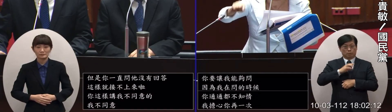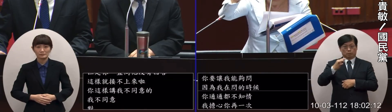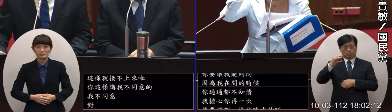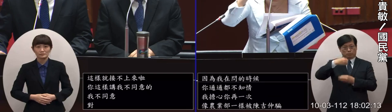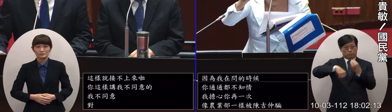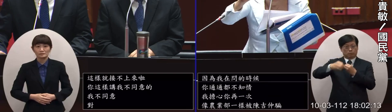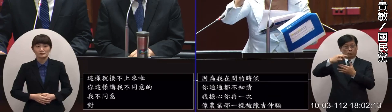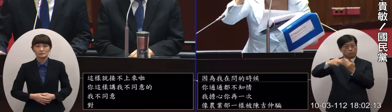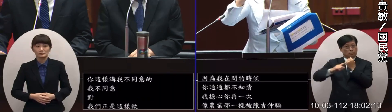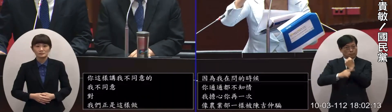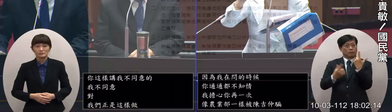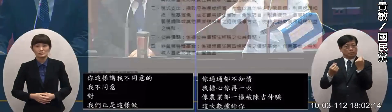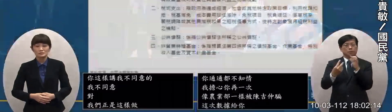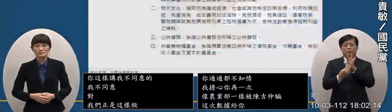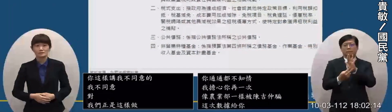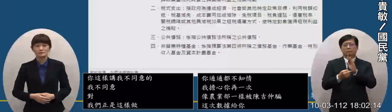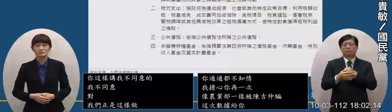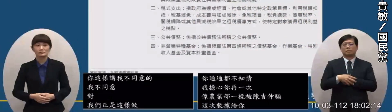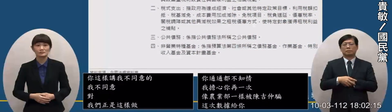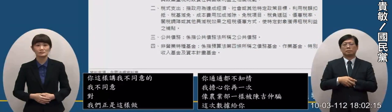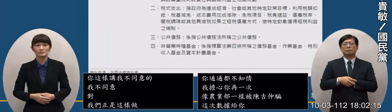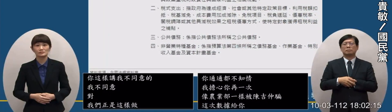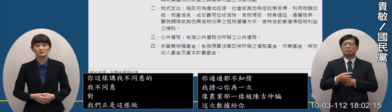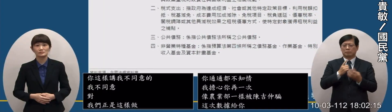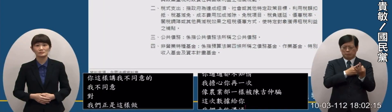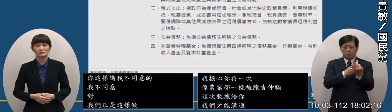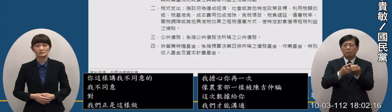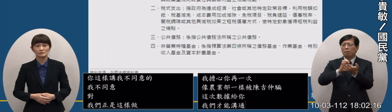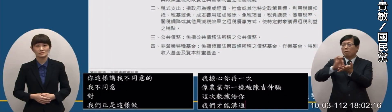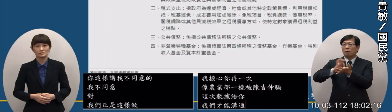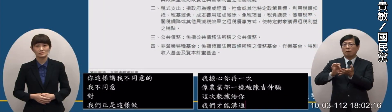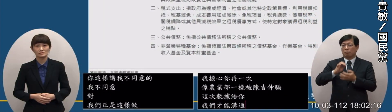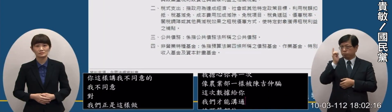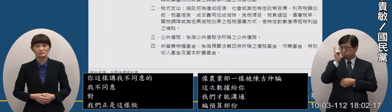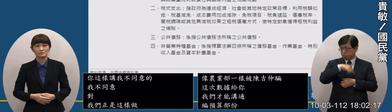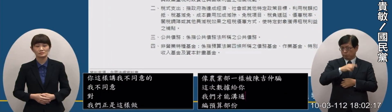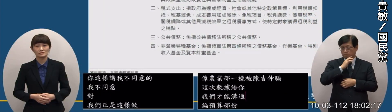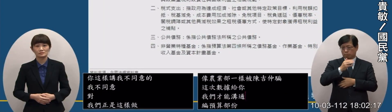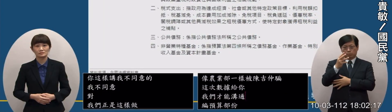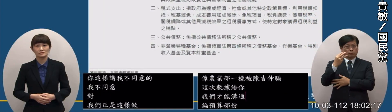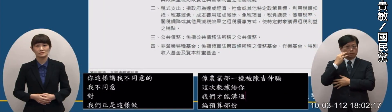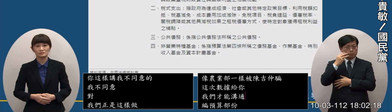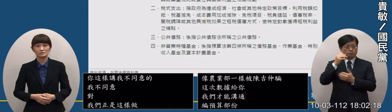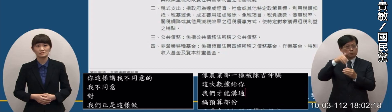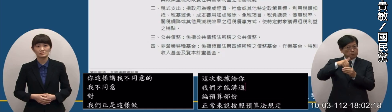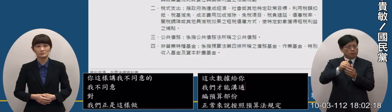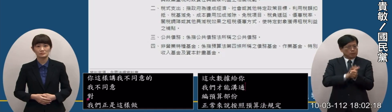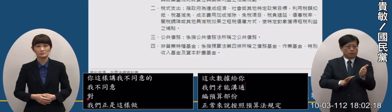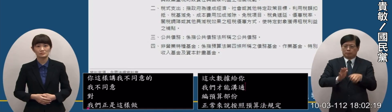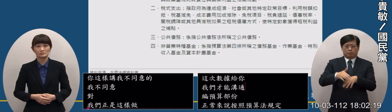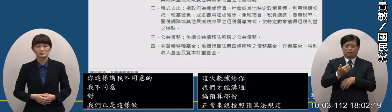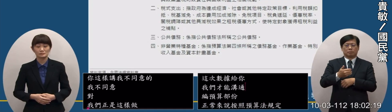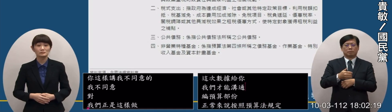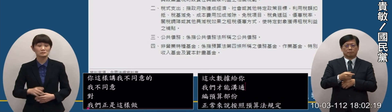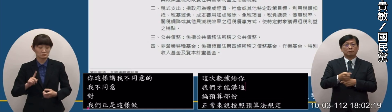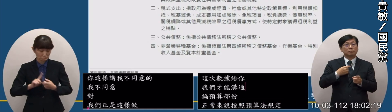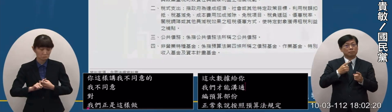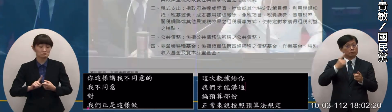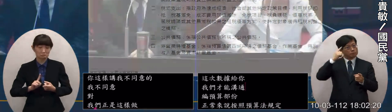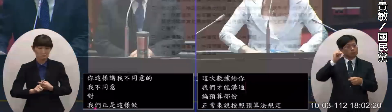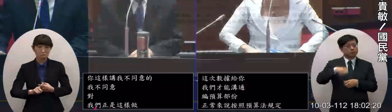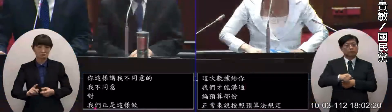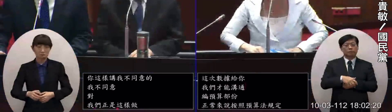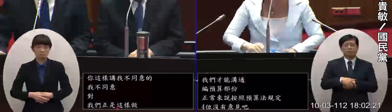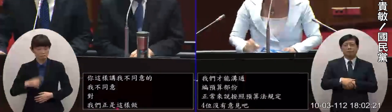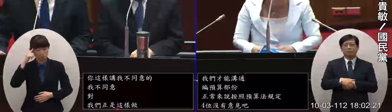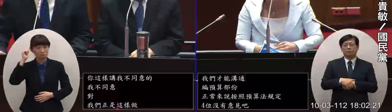说，我们的这个财政这些的支出呢，不可以受到政治或选举的影响。这个你同意吗，院长？哦，谢